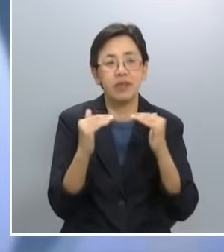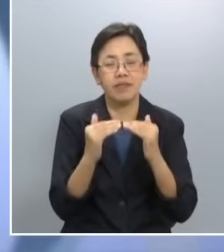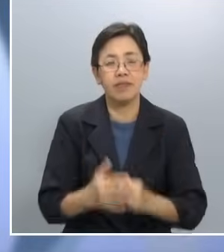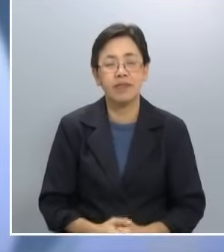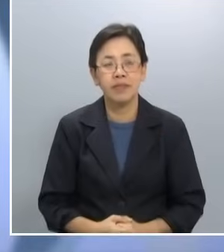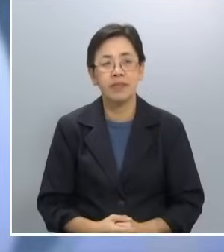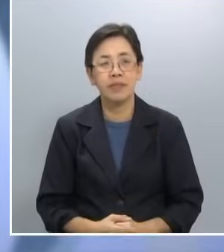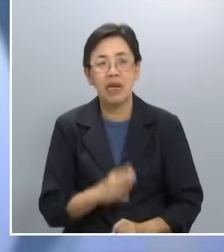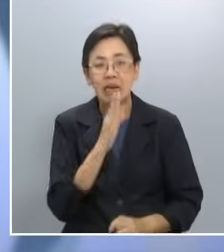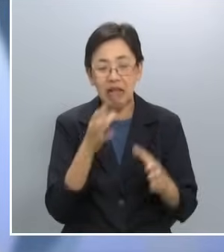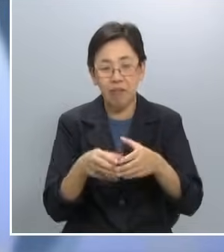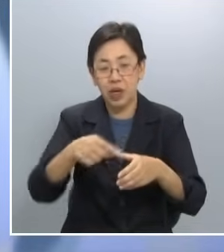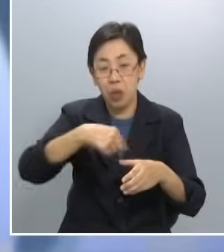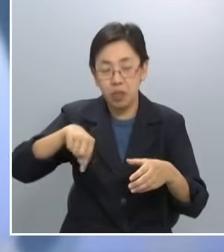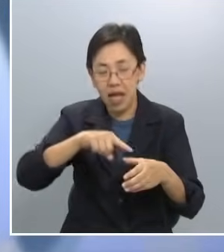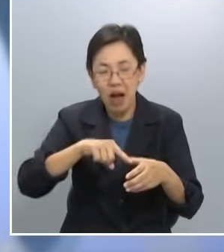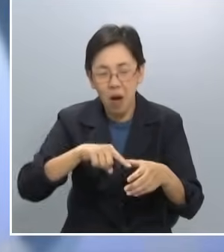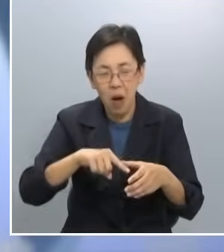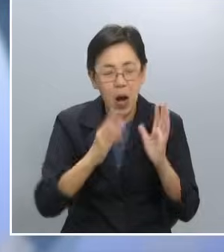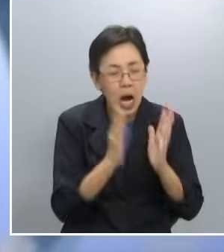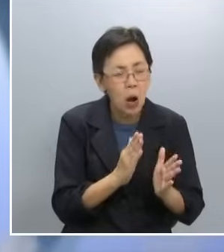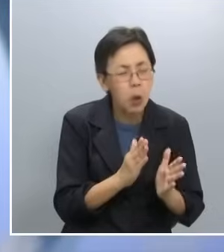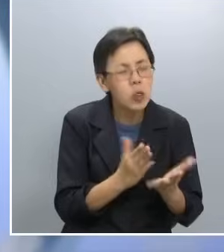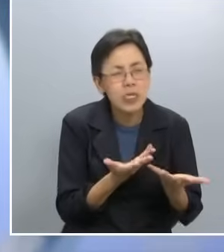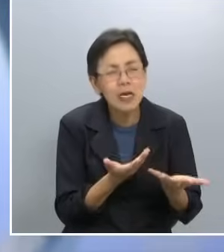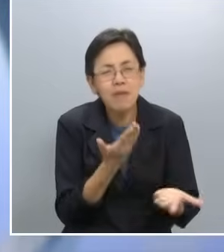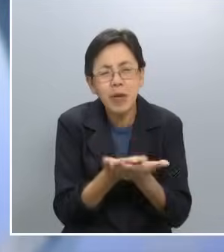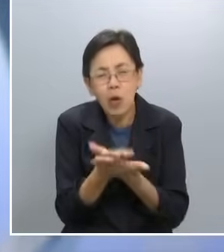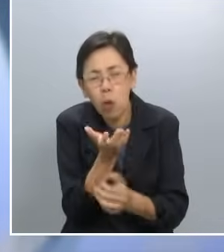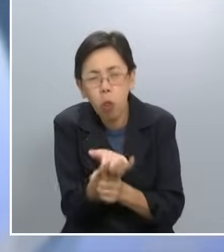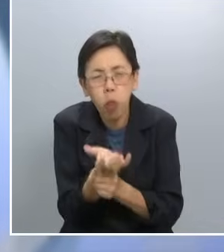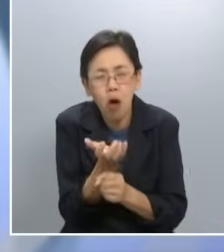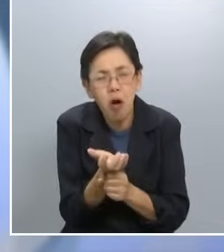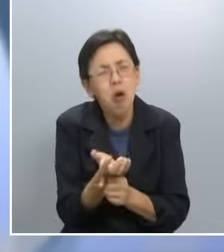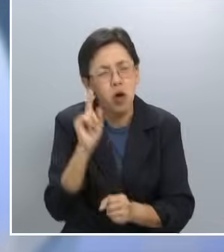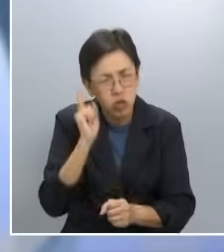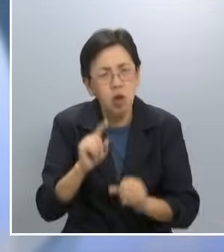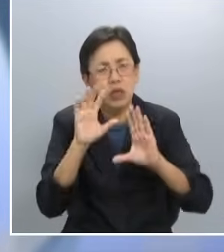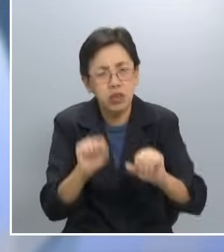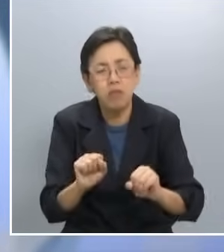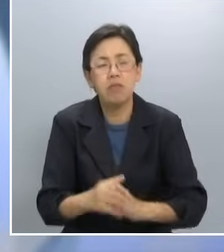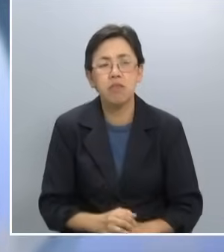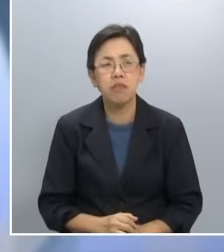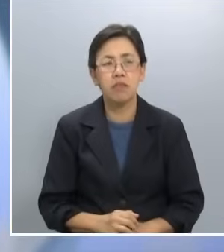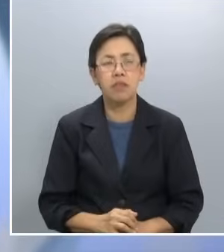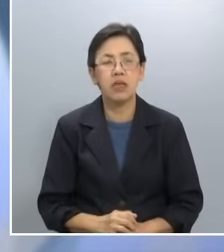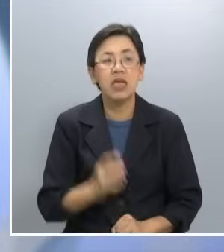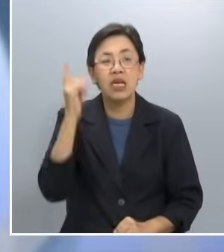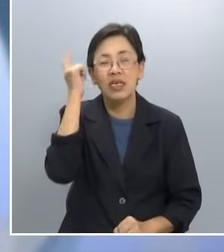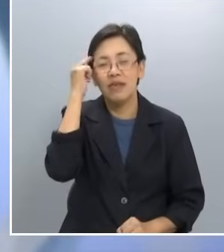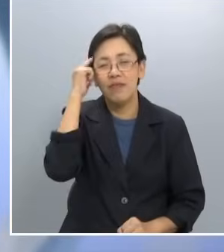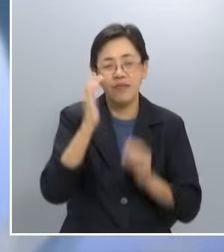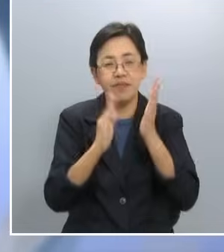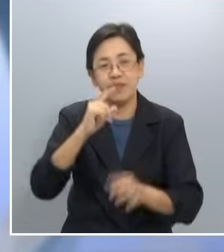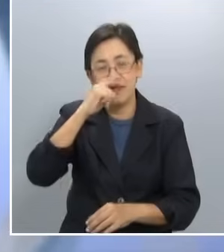แต่ถ้าเป็นขบวนการนี่อื้อหือต้องจับนะคะเนาะนะออแล้วก็เชื่อว่าคนไทย